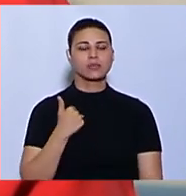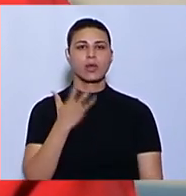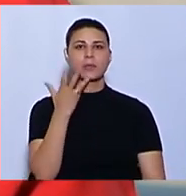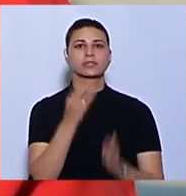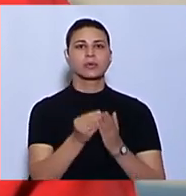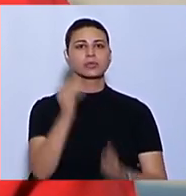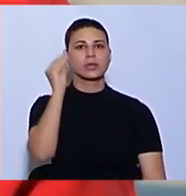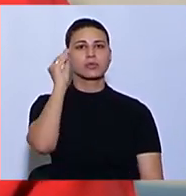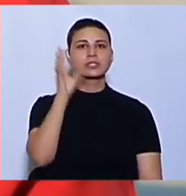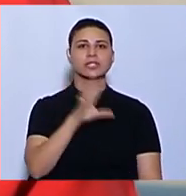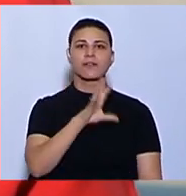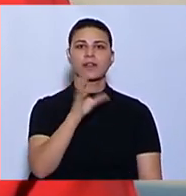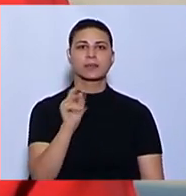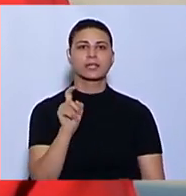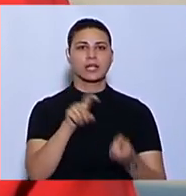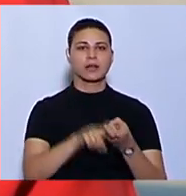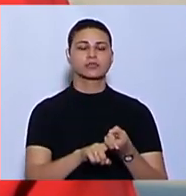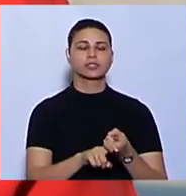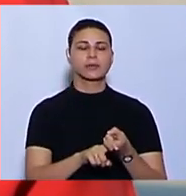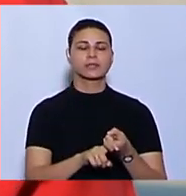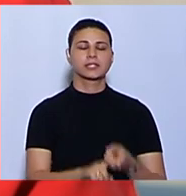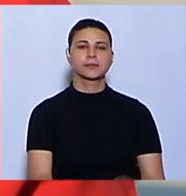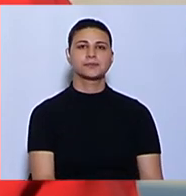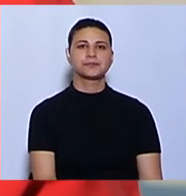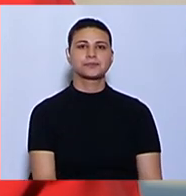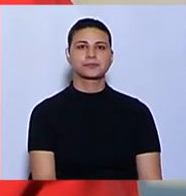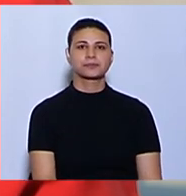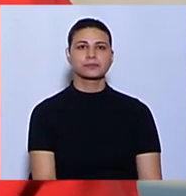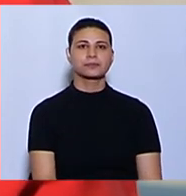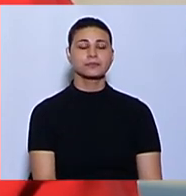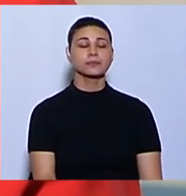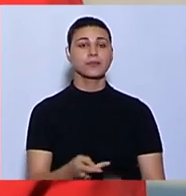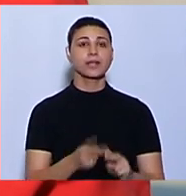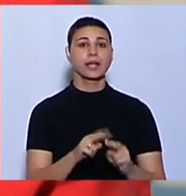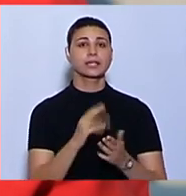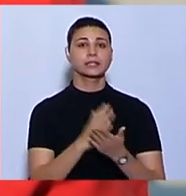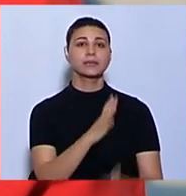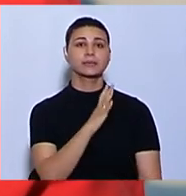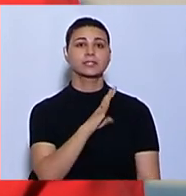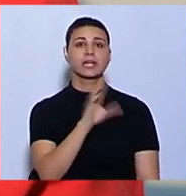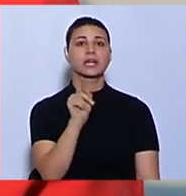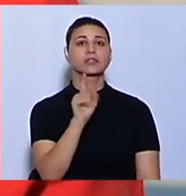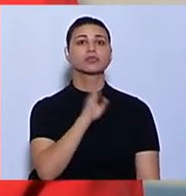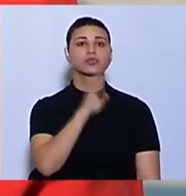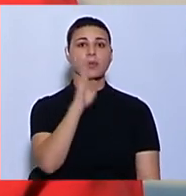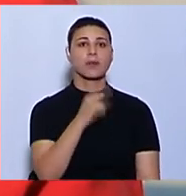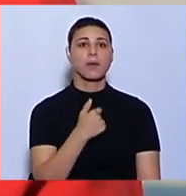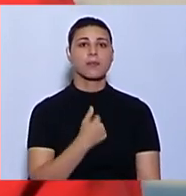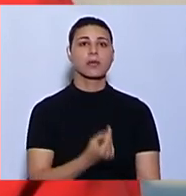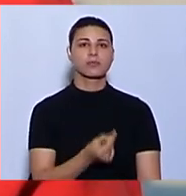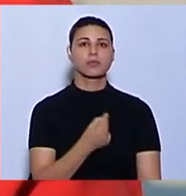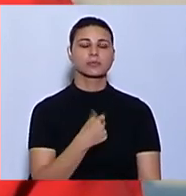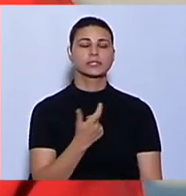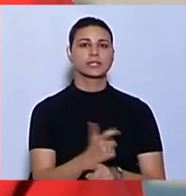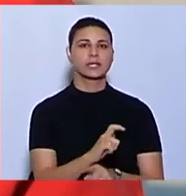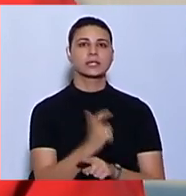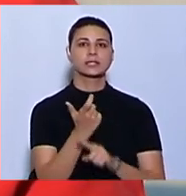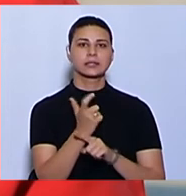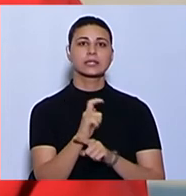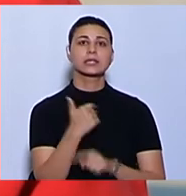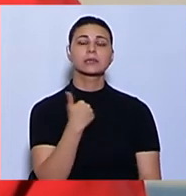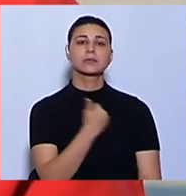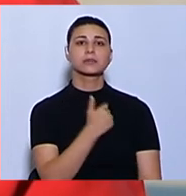პოზიცია ყველაფერთან დაკავშირებით. ეს არის ყველაზე დიდი სიმდიდრე, რაც მშობლებმა მე მომცეს. ძალიან